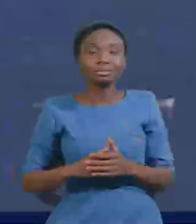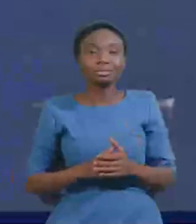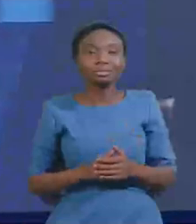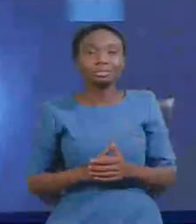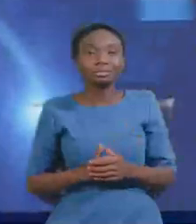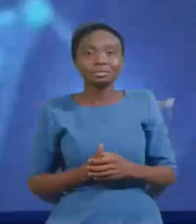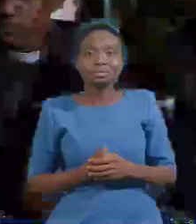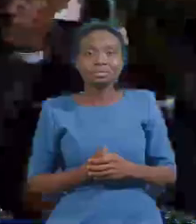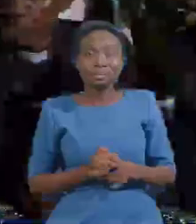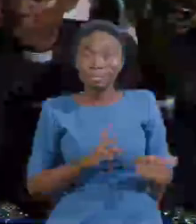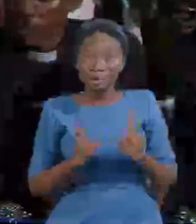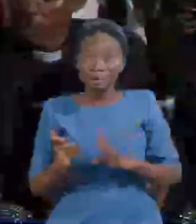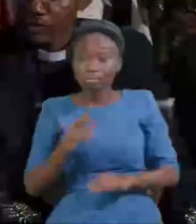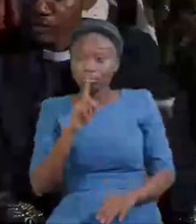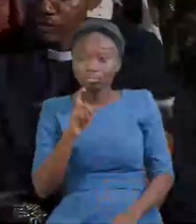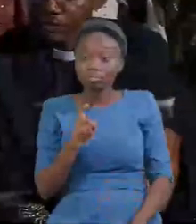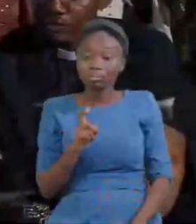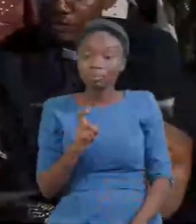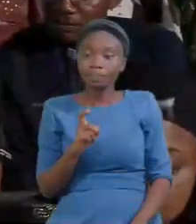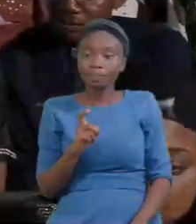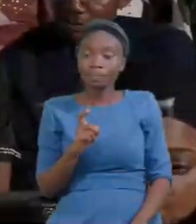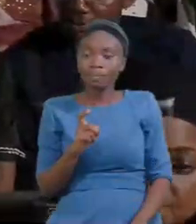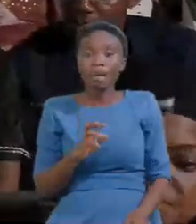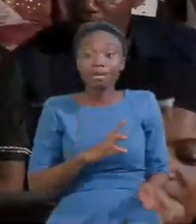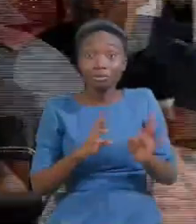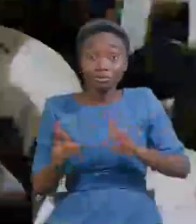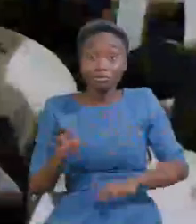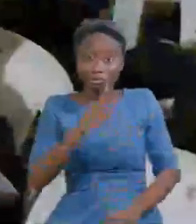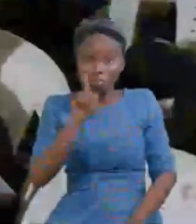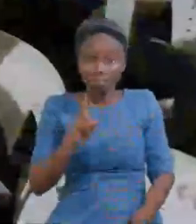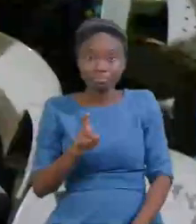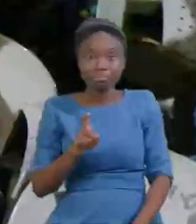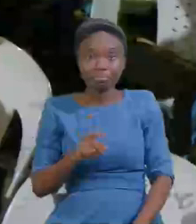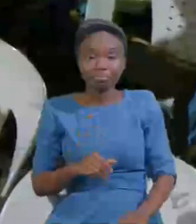pour abandonner votre vie au Seigneur. Prêt?